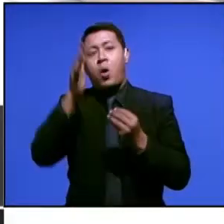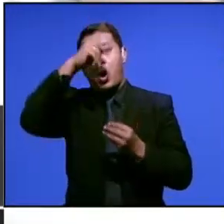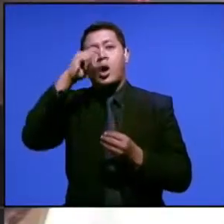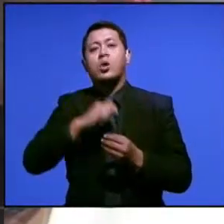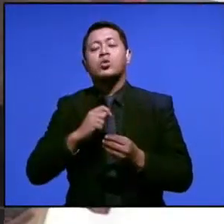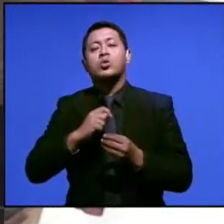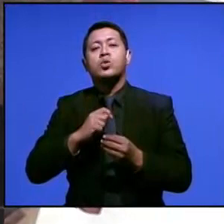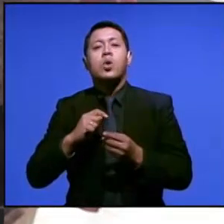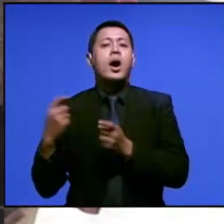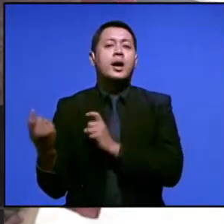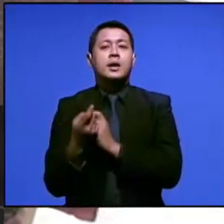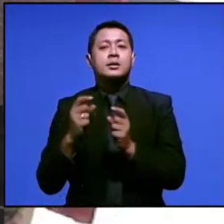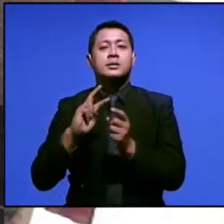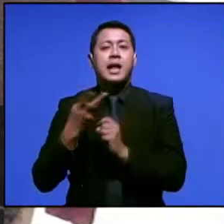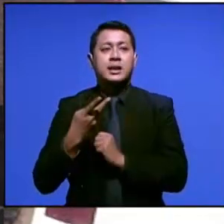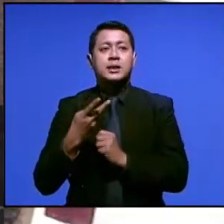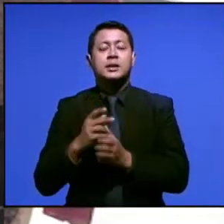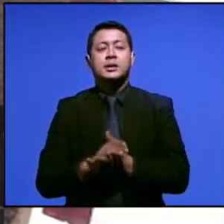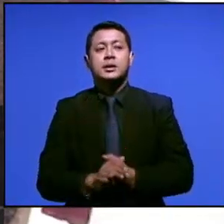tuanya.